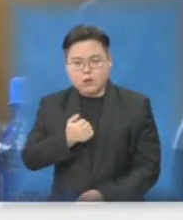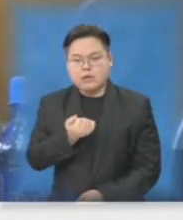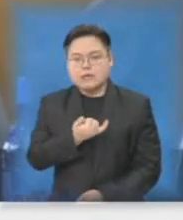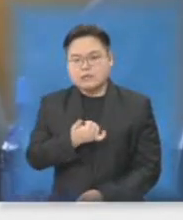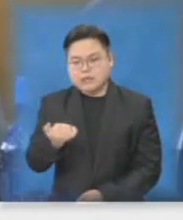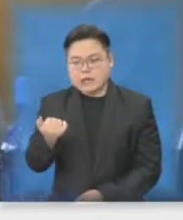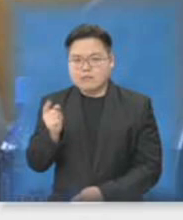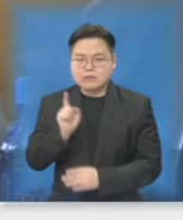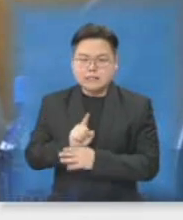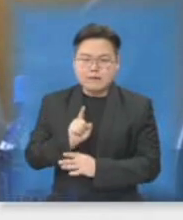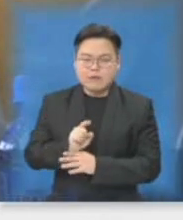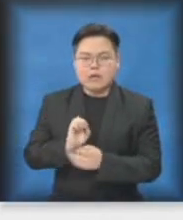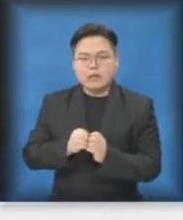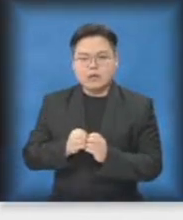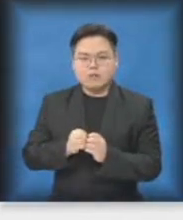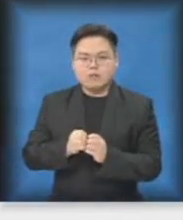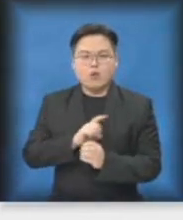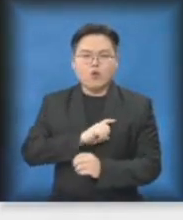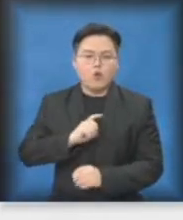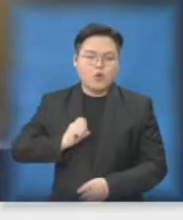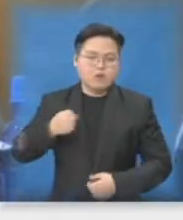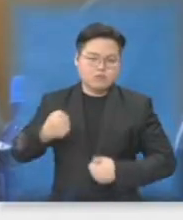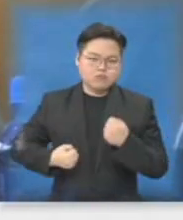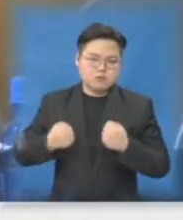заримдаа үзүүлж байна. Өөрөөр хэлбэл